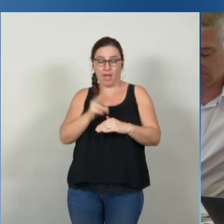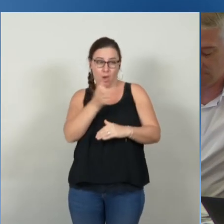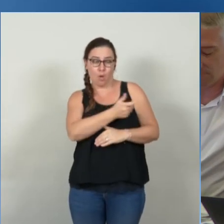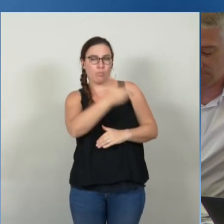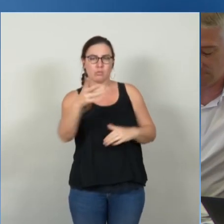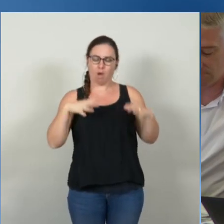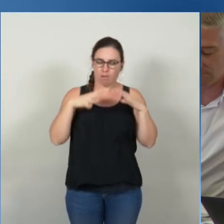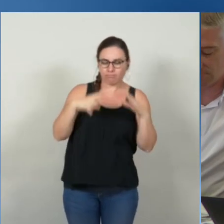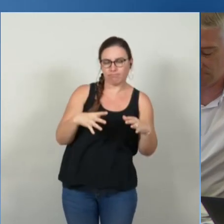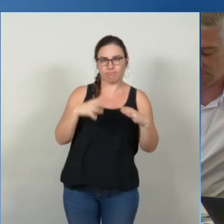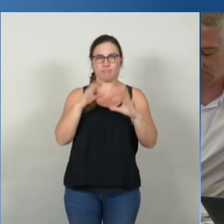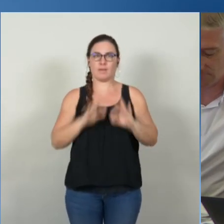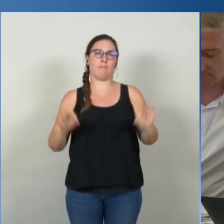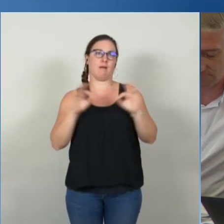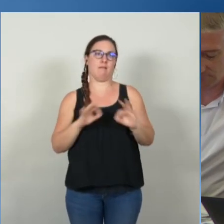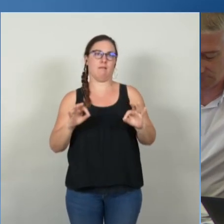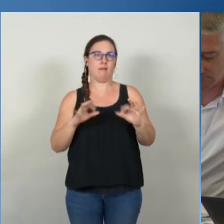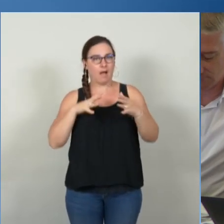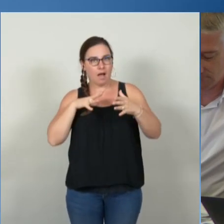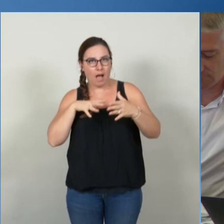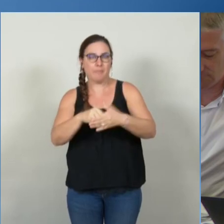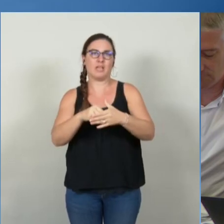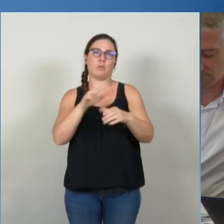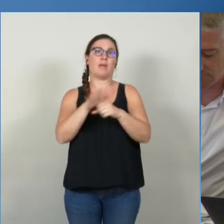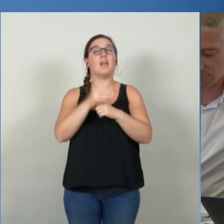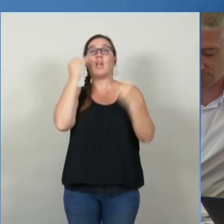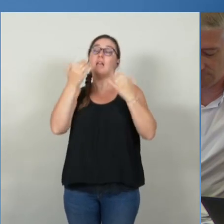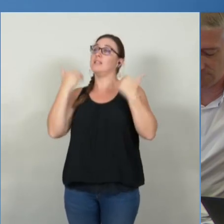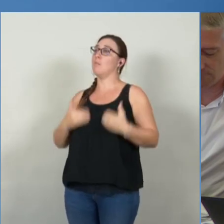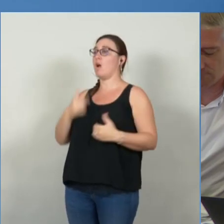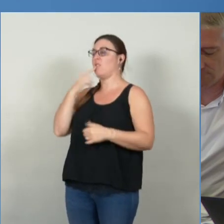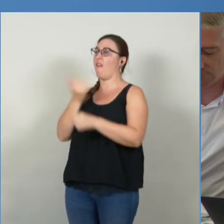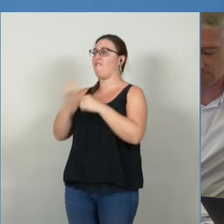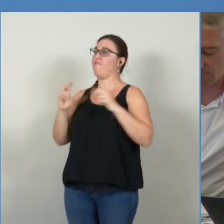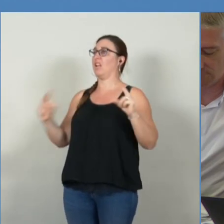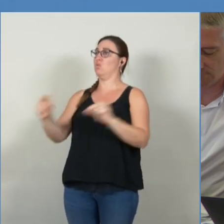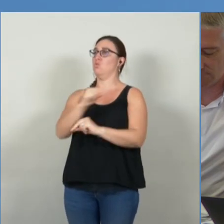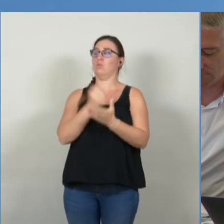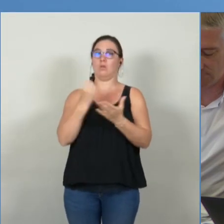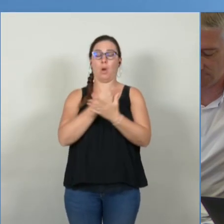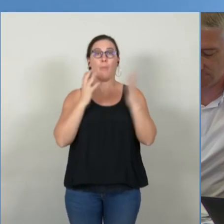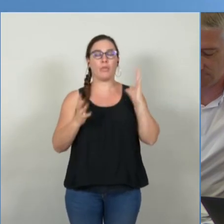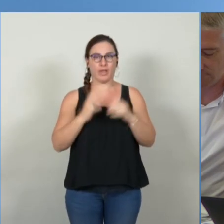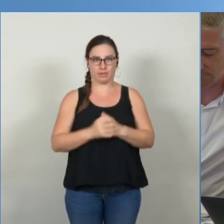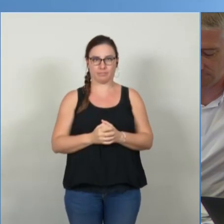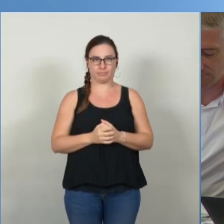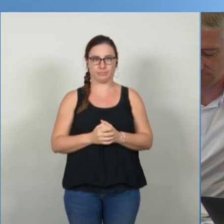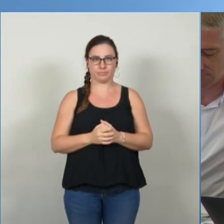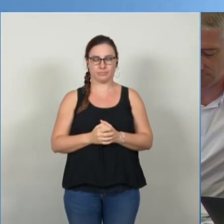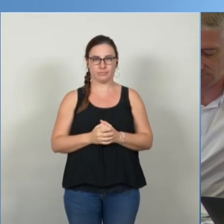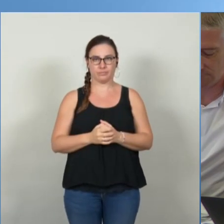impliqués je vous cite parce que si c'était moi qui disait ça je pense qu'on dirait que c'est une fake news tant et si bien je le rappelle